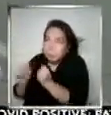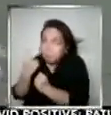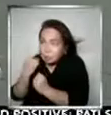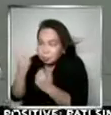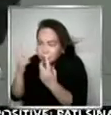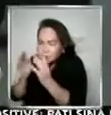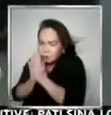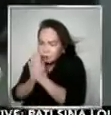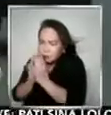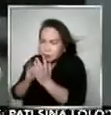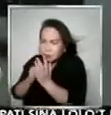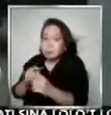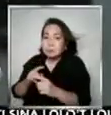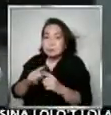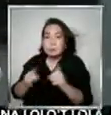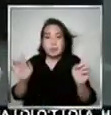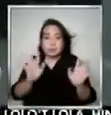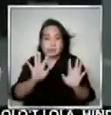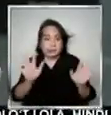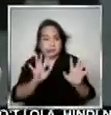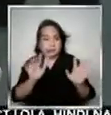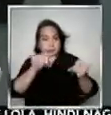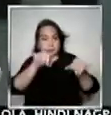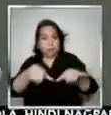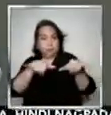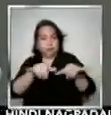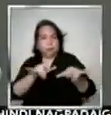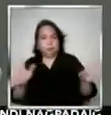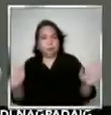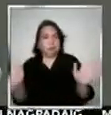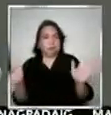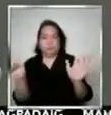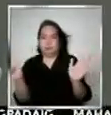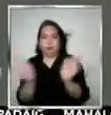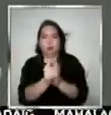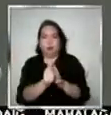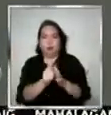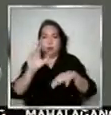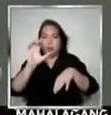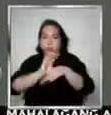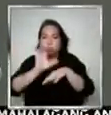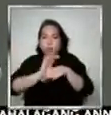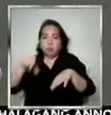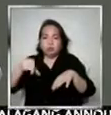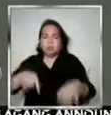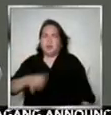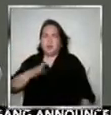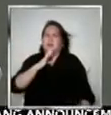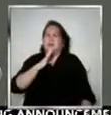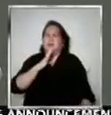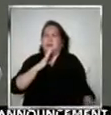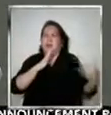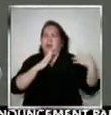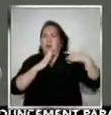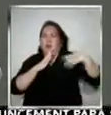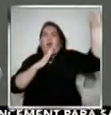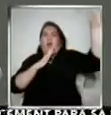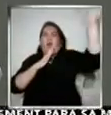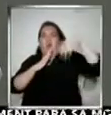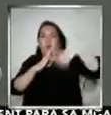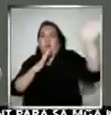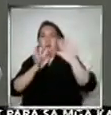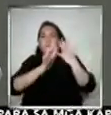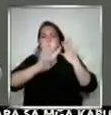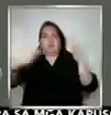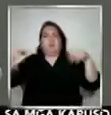bawal ang mamalagi kahit sa labas ng simbahan. Dire-diretso po tayo. Naka-quarantine po tayo. Yung